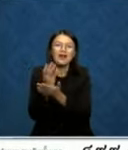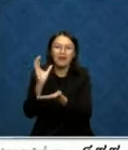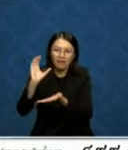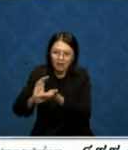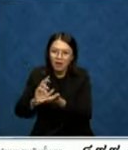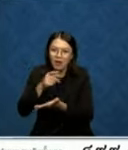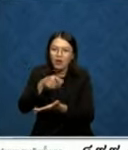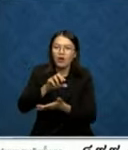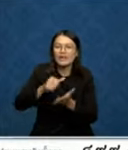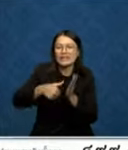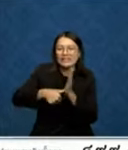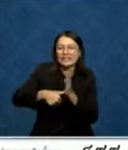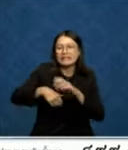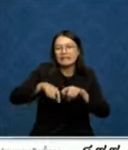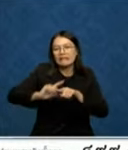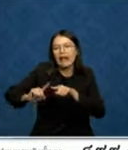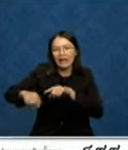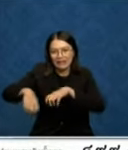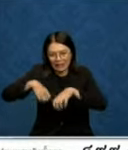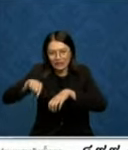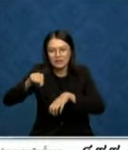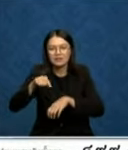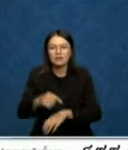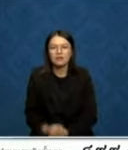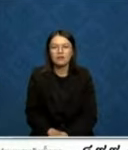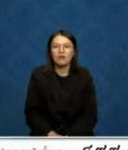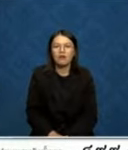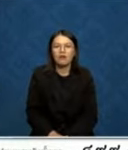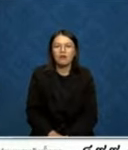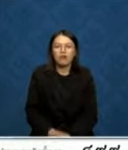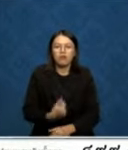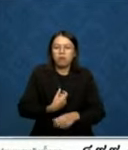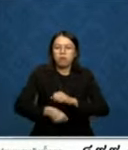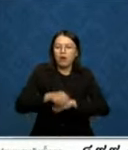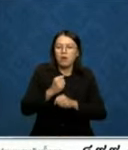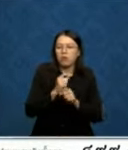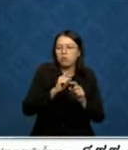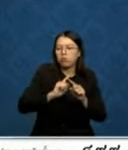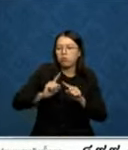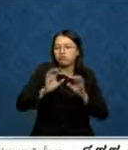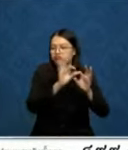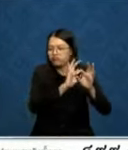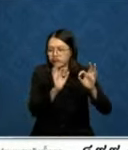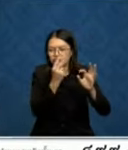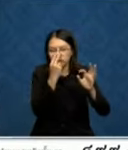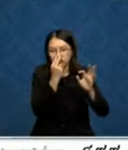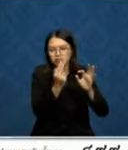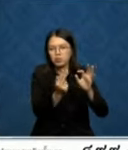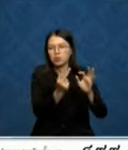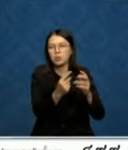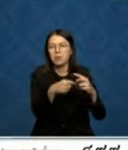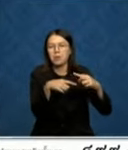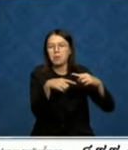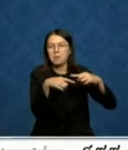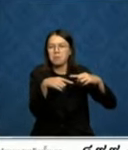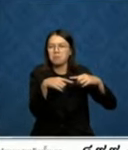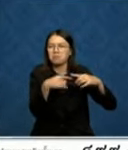บัญญัติการบริหารหนี้สาธารณะรวมทั้งรายละเอียดในภาคปฏิบัติที่อาจจะมีช่องว่างรูโหว่ทำให้โครง